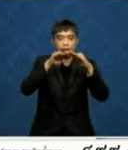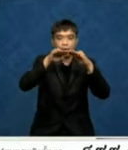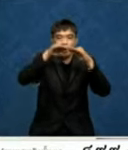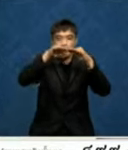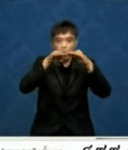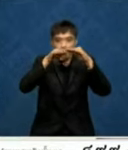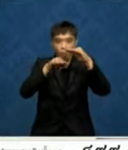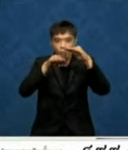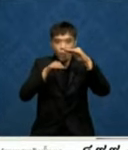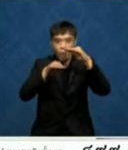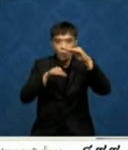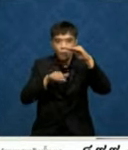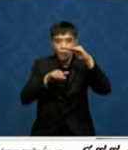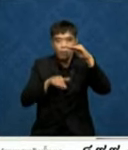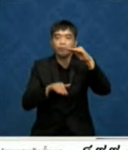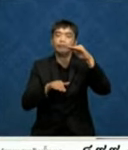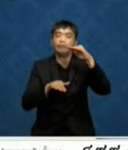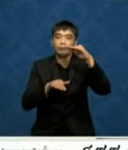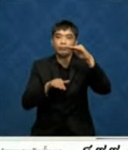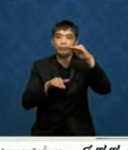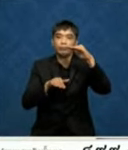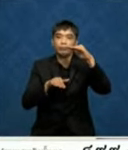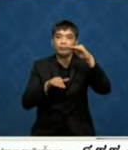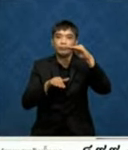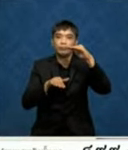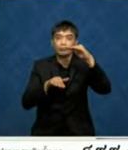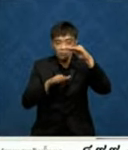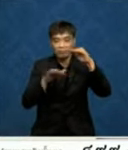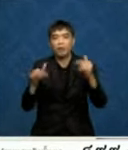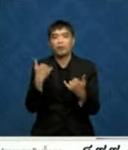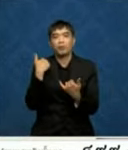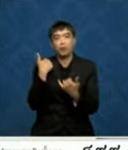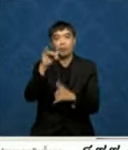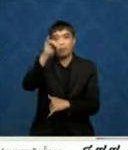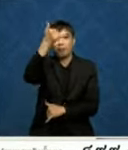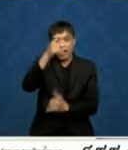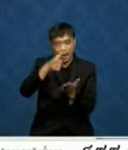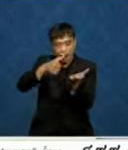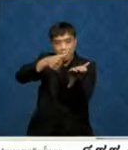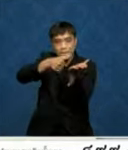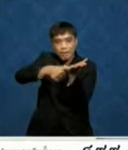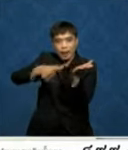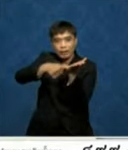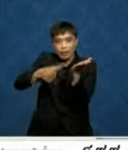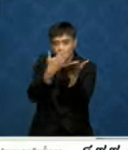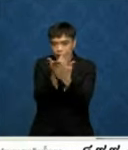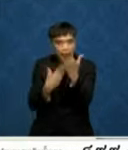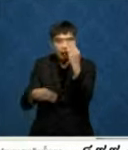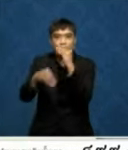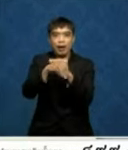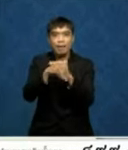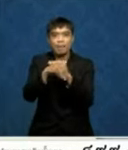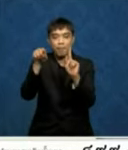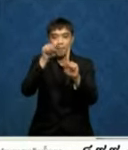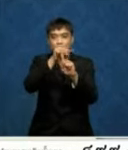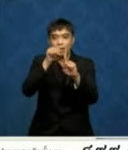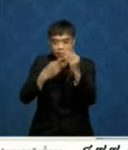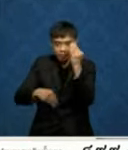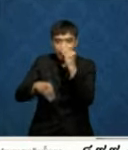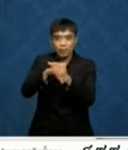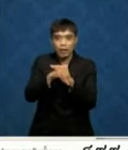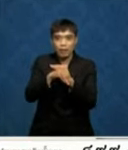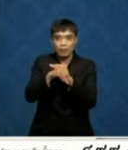อย่างรุนแรงในเวลาเดียวกันจะต้องมีการขึ้นภาษีเพื่อเพิ่มรายได้ภาครัฐและอุดช่องว่างการขาดดุลงบประม